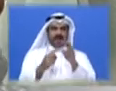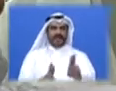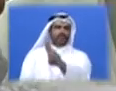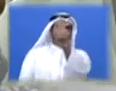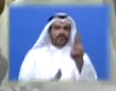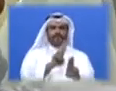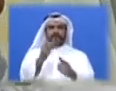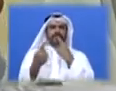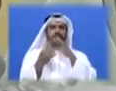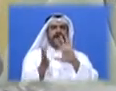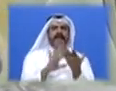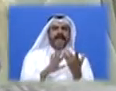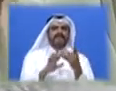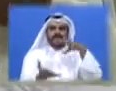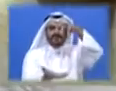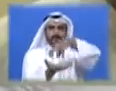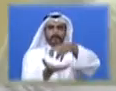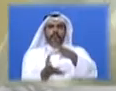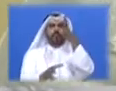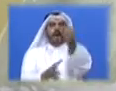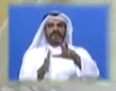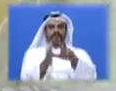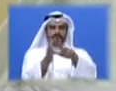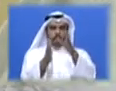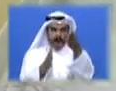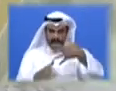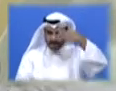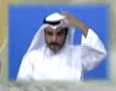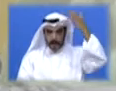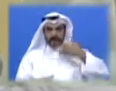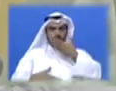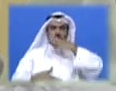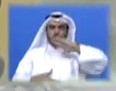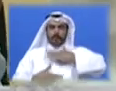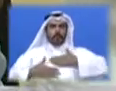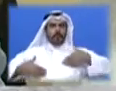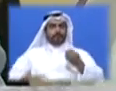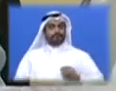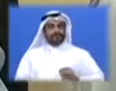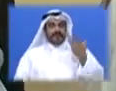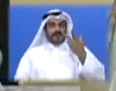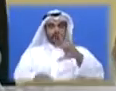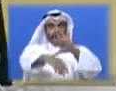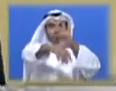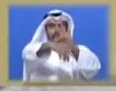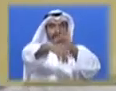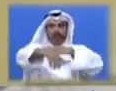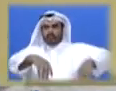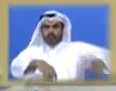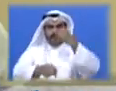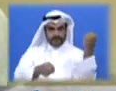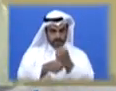الكويت بشكل عام وفي محافظة الفروانية بشكل خاص، والحمد لله الكل فخور إن شاء الله في ما تقدمه الطبطبة الكويتية